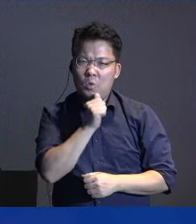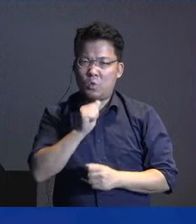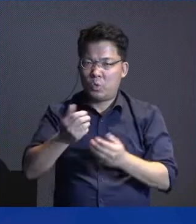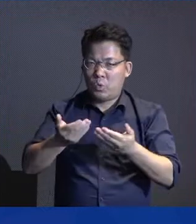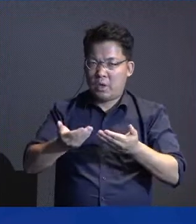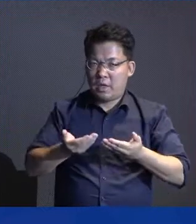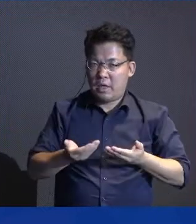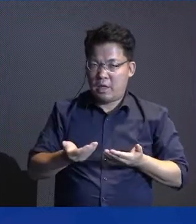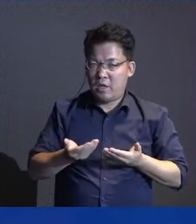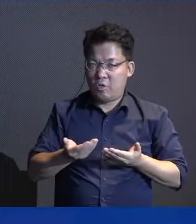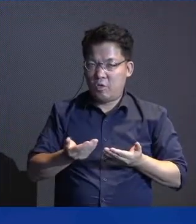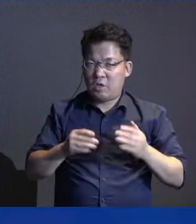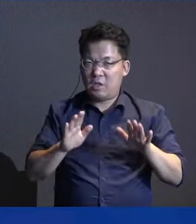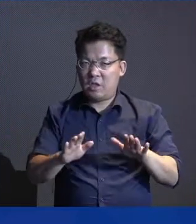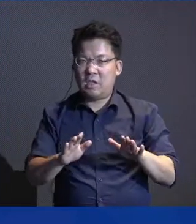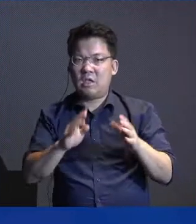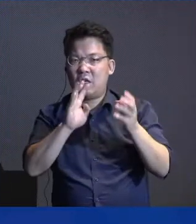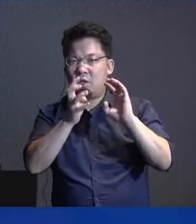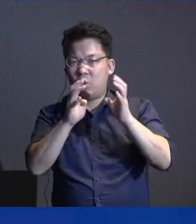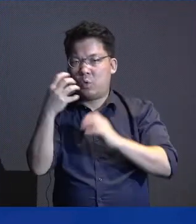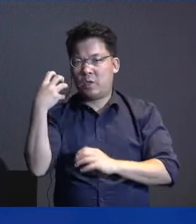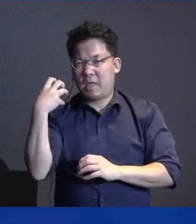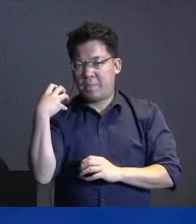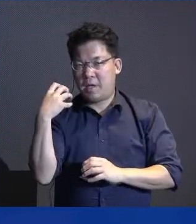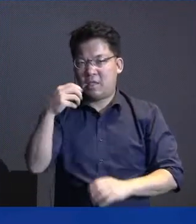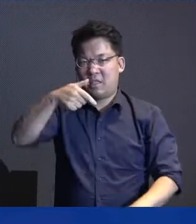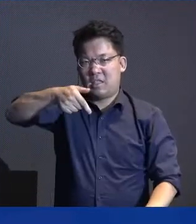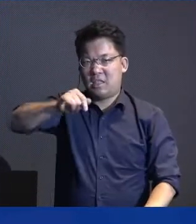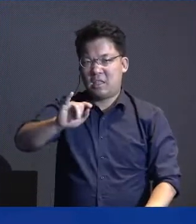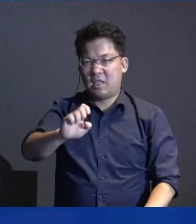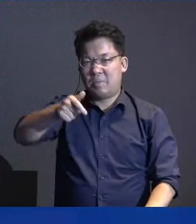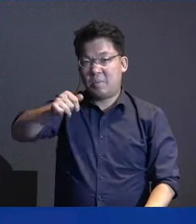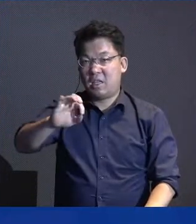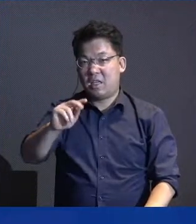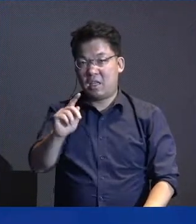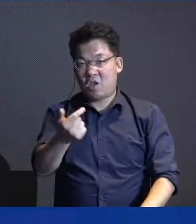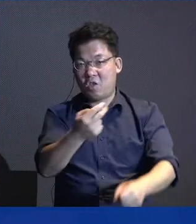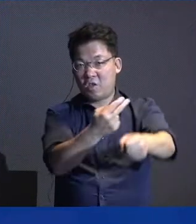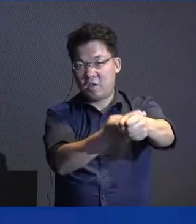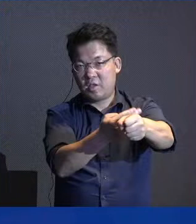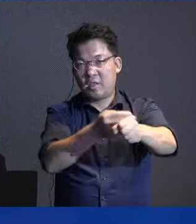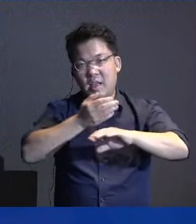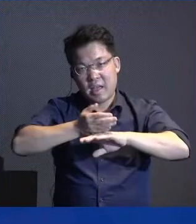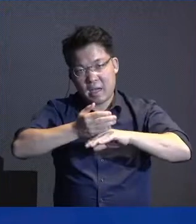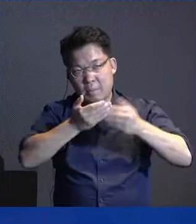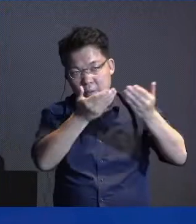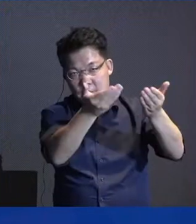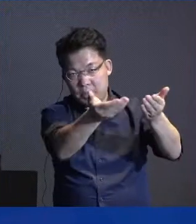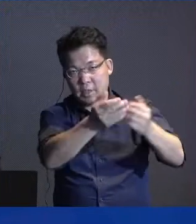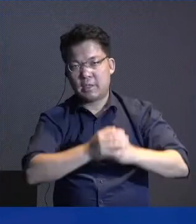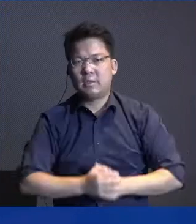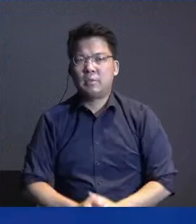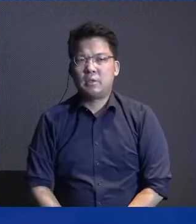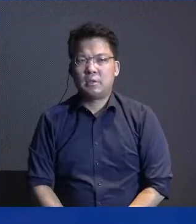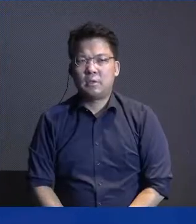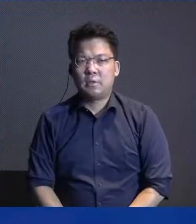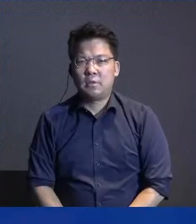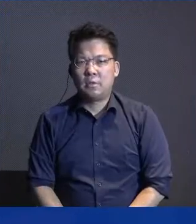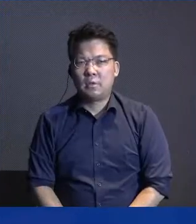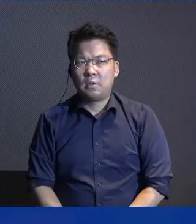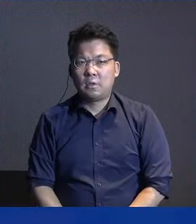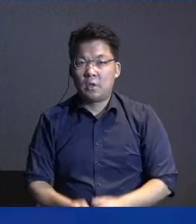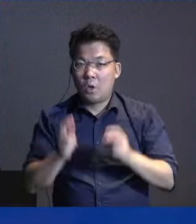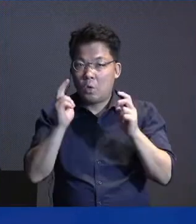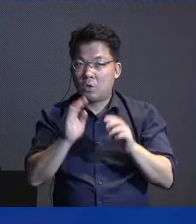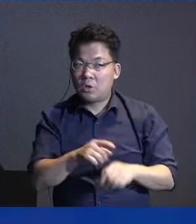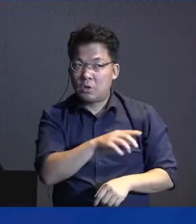주신 today. 좌장 김기현 Please 교수님께 feel free to 감사합니다. interrupt me at any point of time if the slides are not moving or you are not able to hear